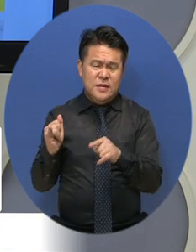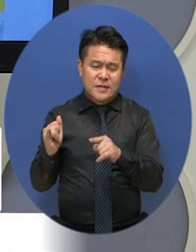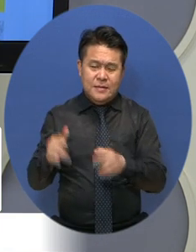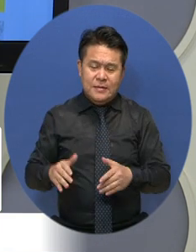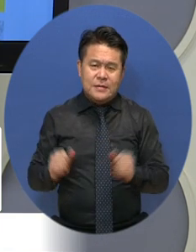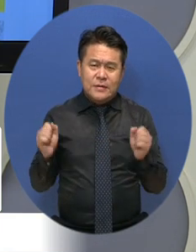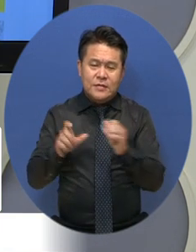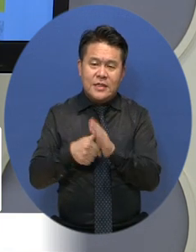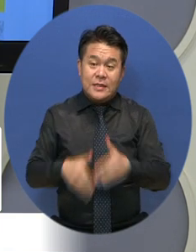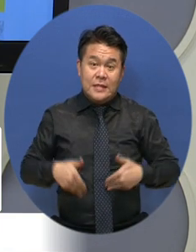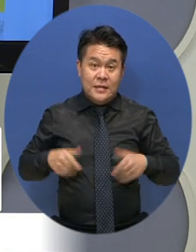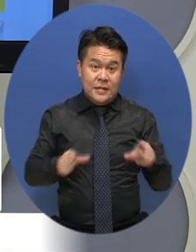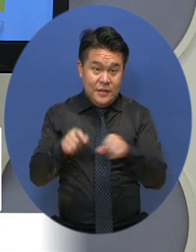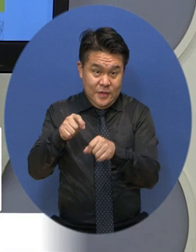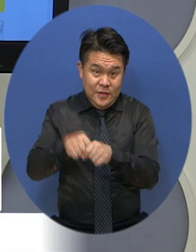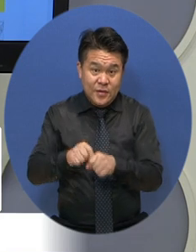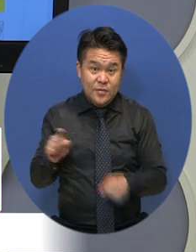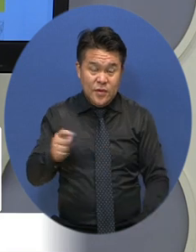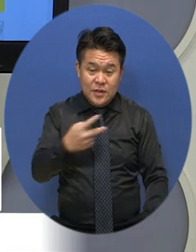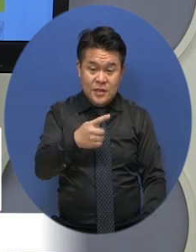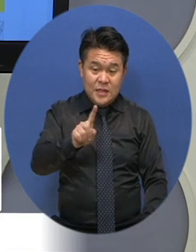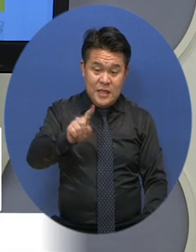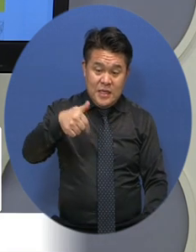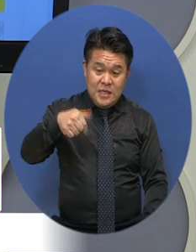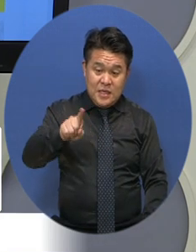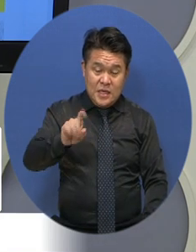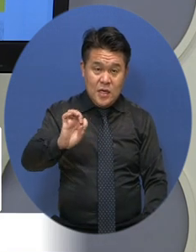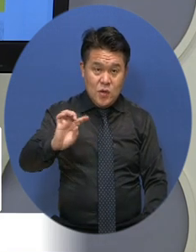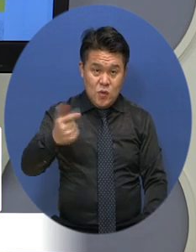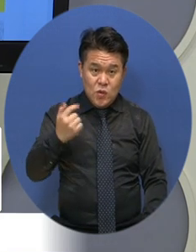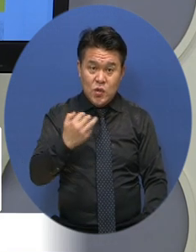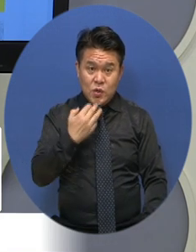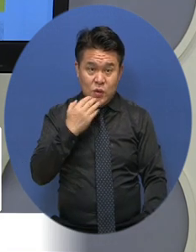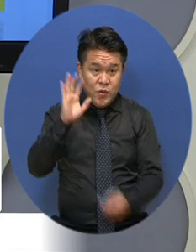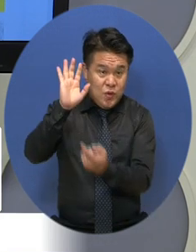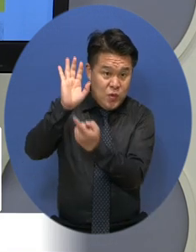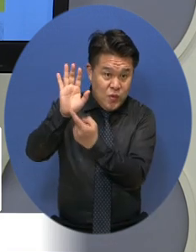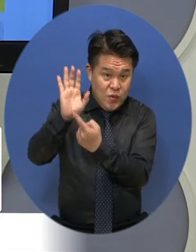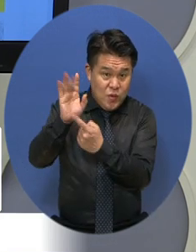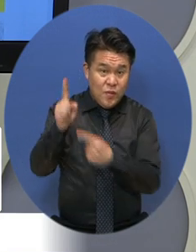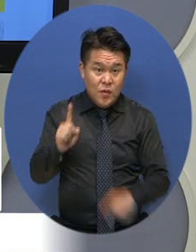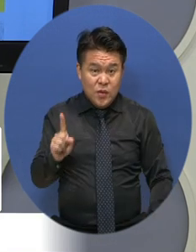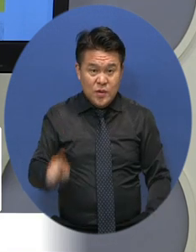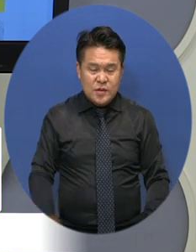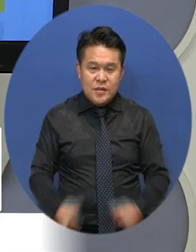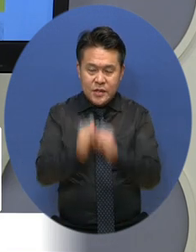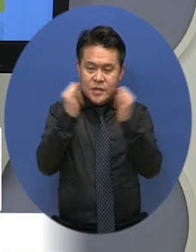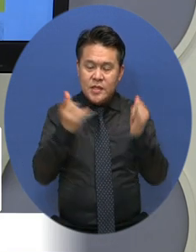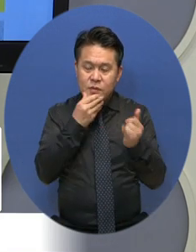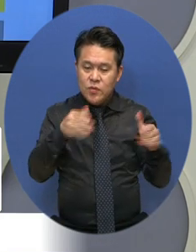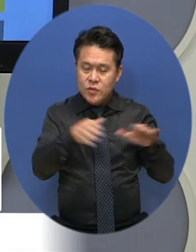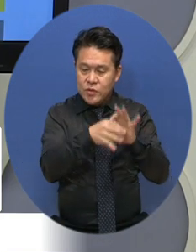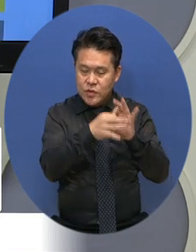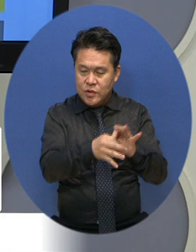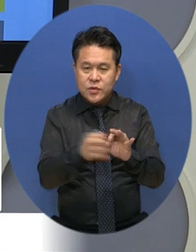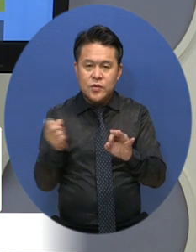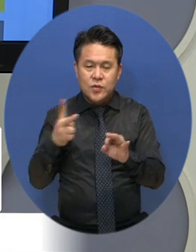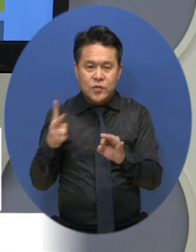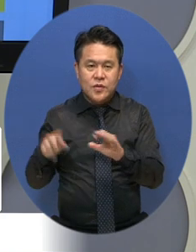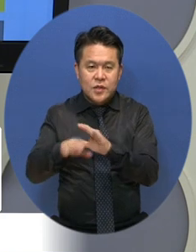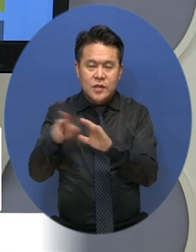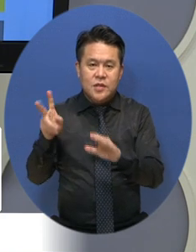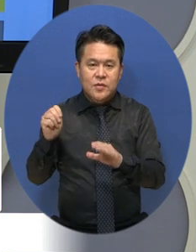서울 캠페인을 열고 사회복지시설과 에너지 취약계층이 망가 고 의 6억원 상당의 남방 용품을